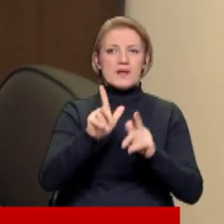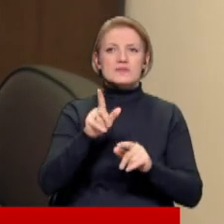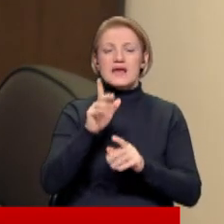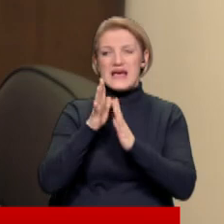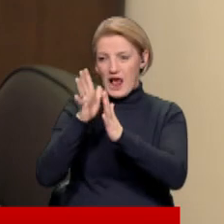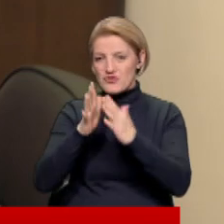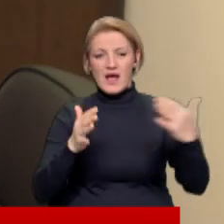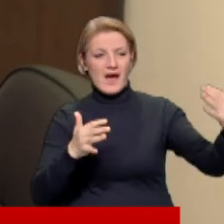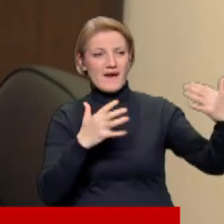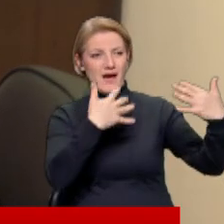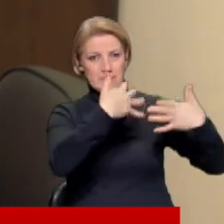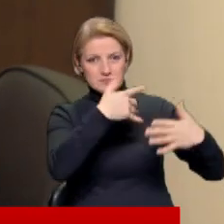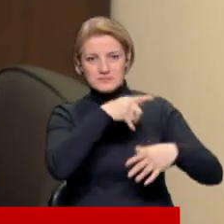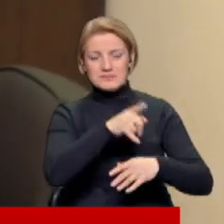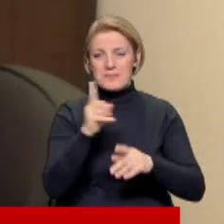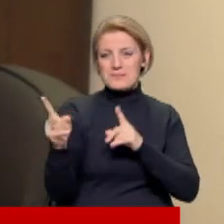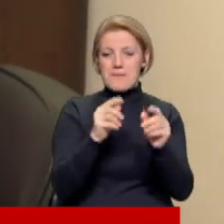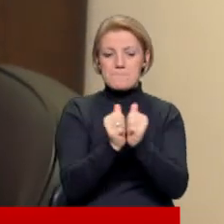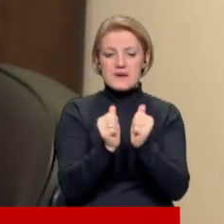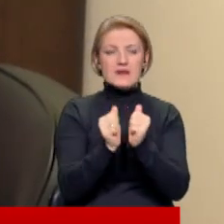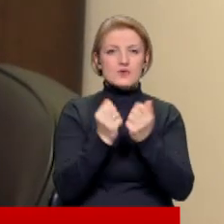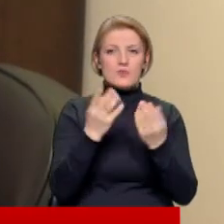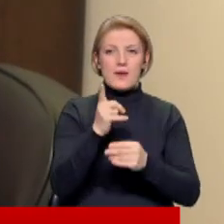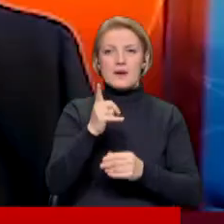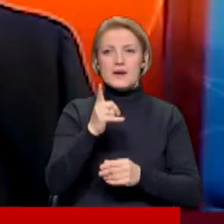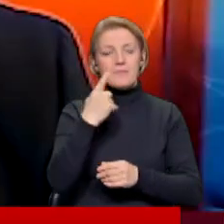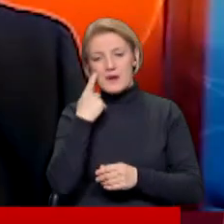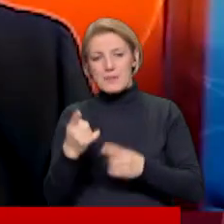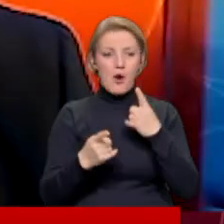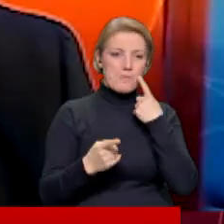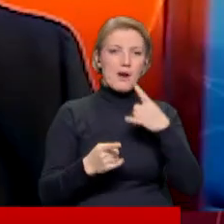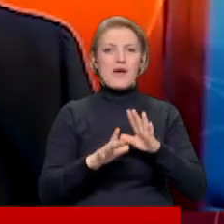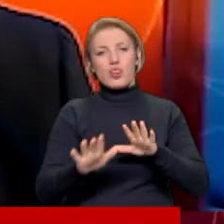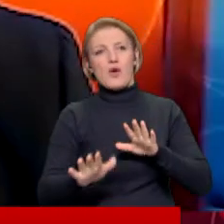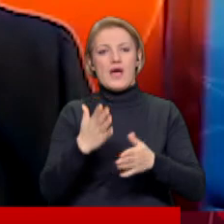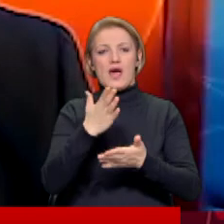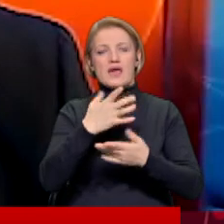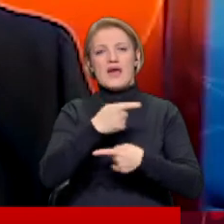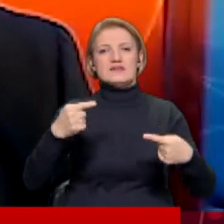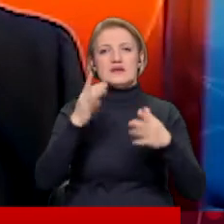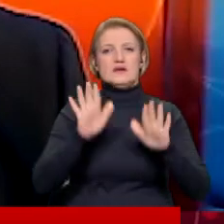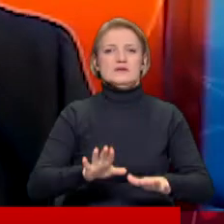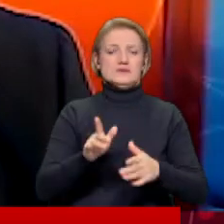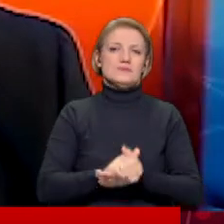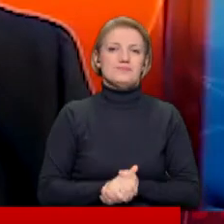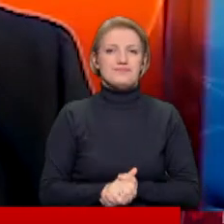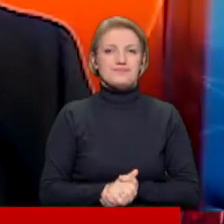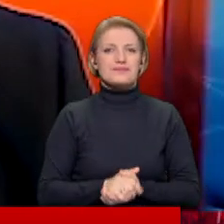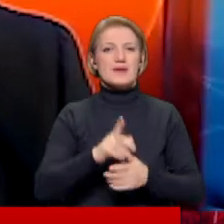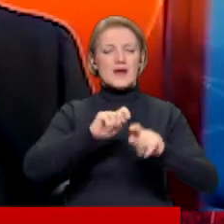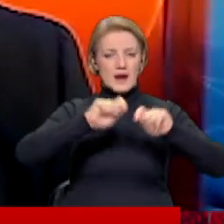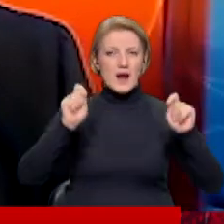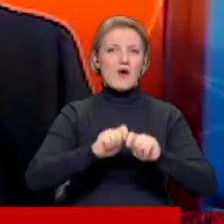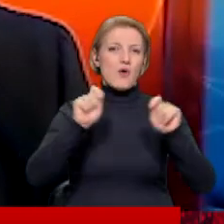hareket eden rakamlardır birisine bakıp diyene bakmadığı zaman bir tarafı Topal kalır dış ziyareti Konuşurken sadece ihracat üzerine kırdığınız